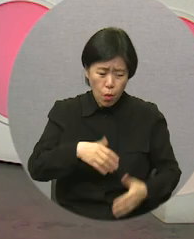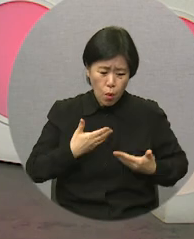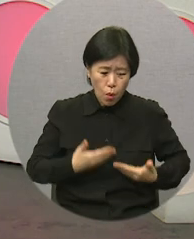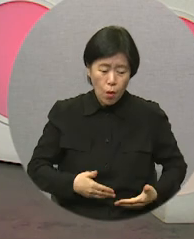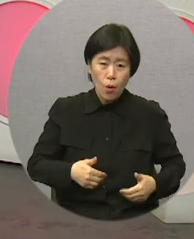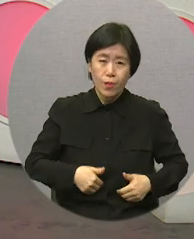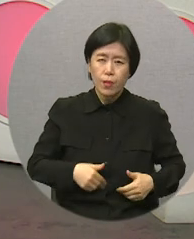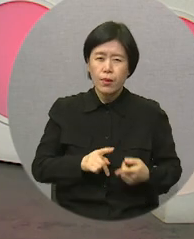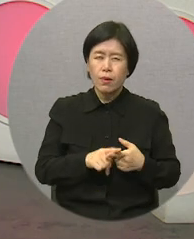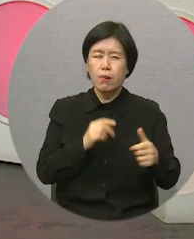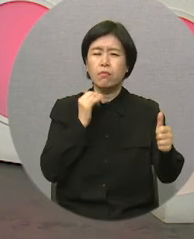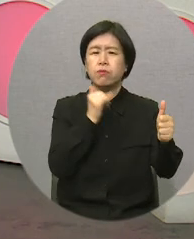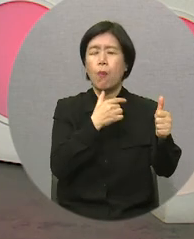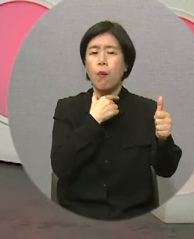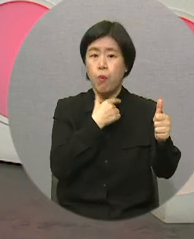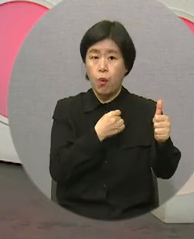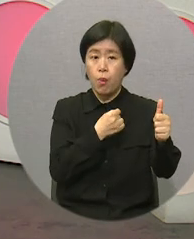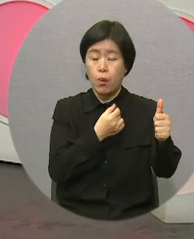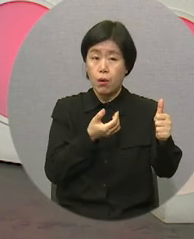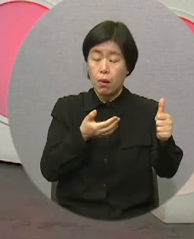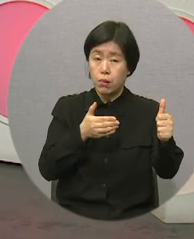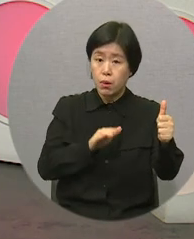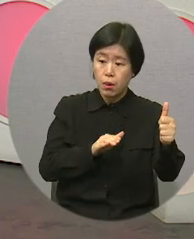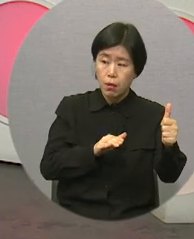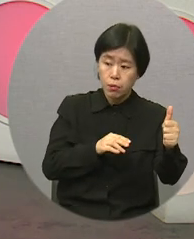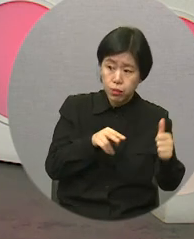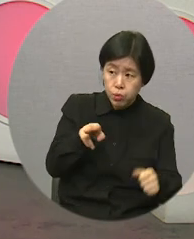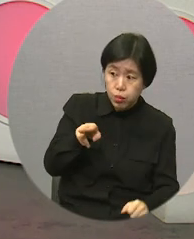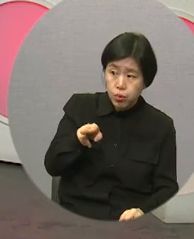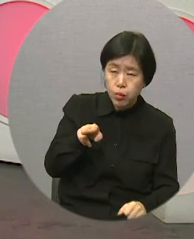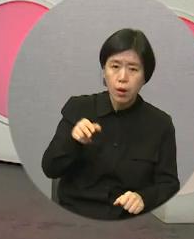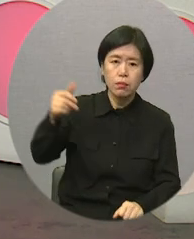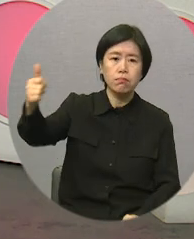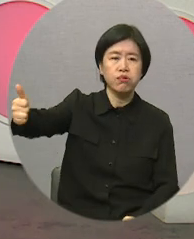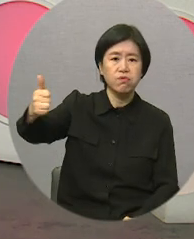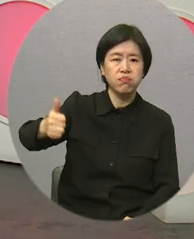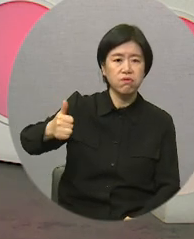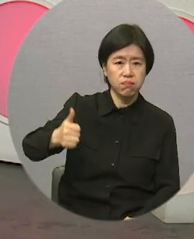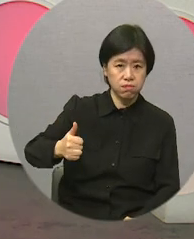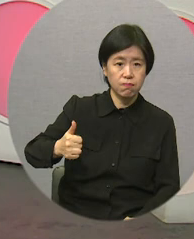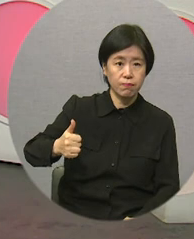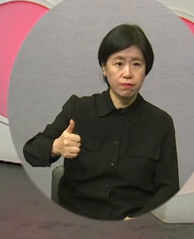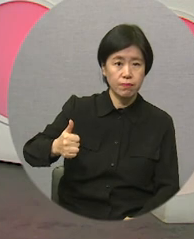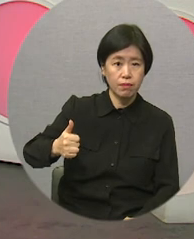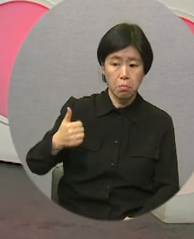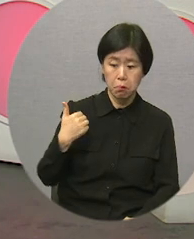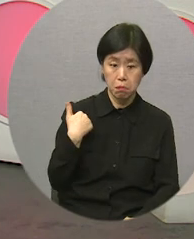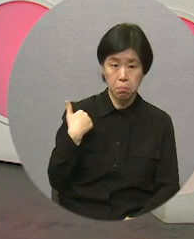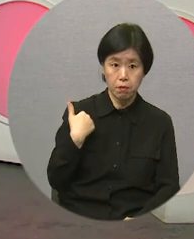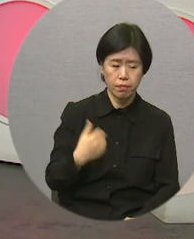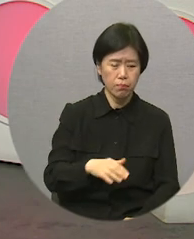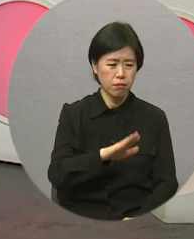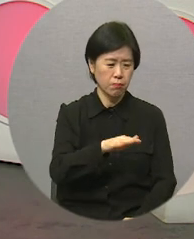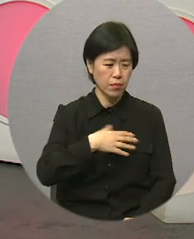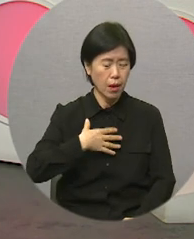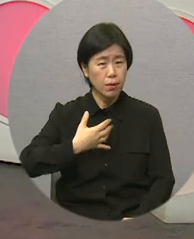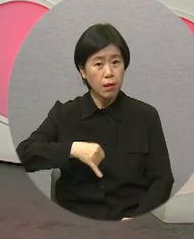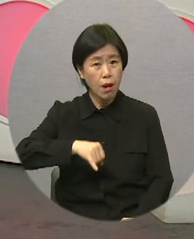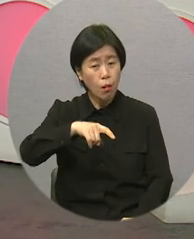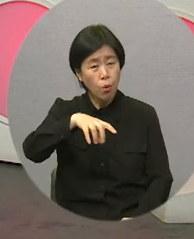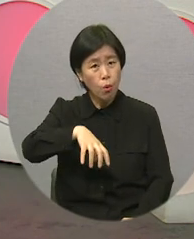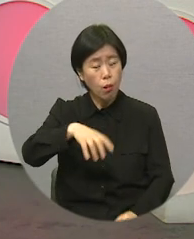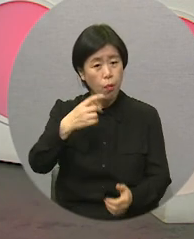그 아저씨가 또 독서실을 기웃거리면서 성큼성큼 다가오더니 우리 딸도 좋은 데서 공부하고